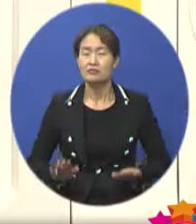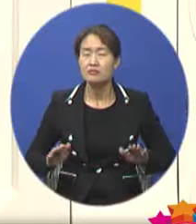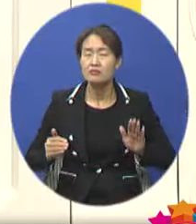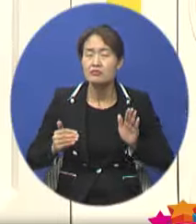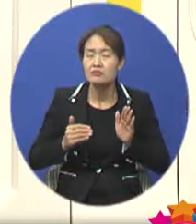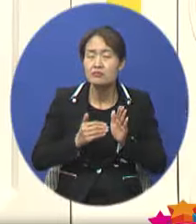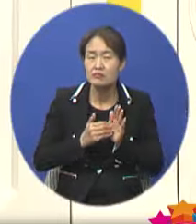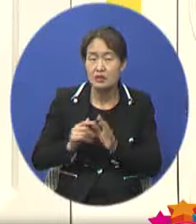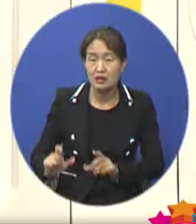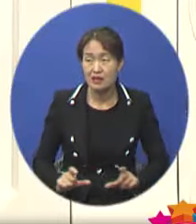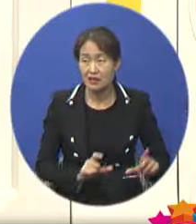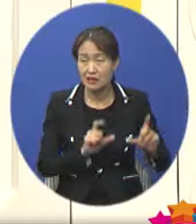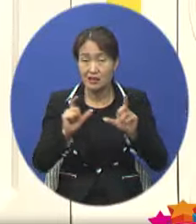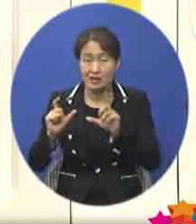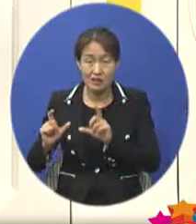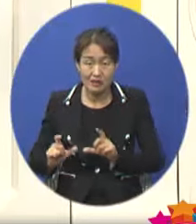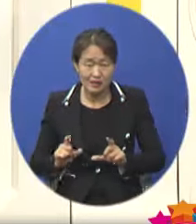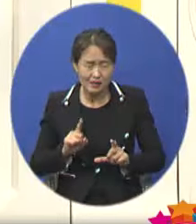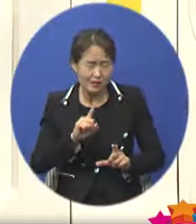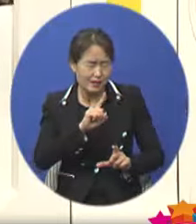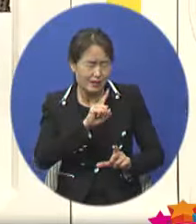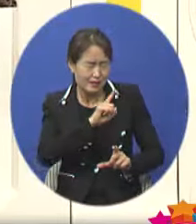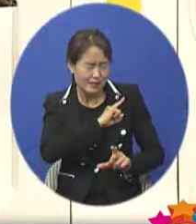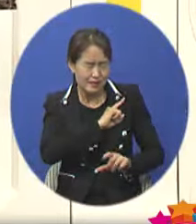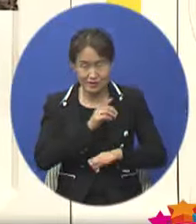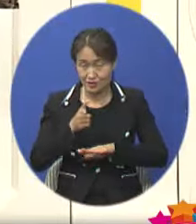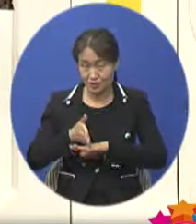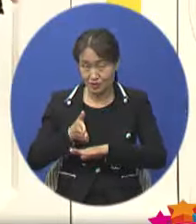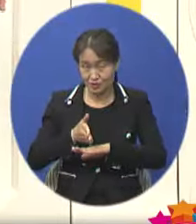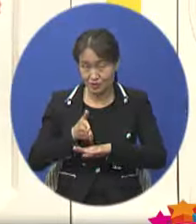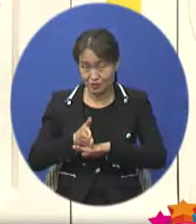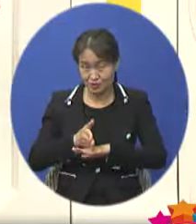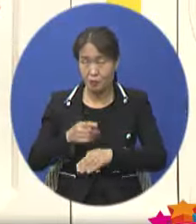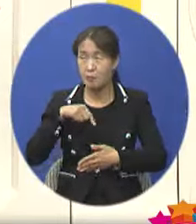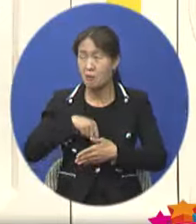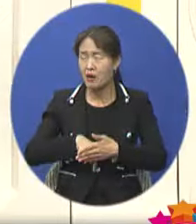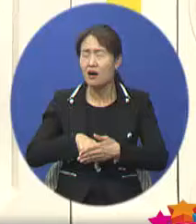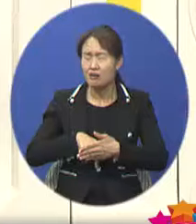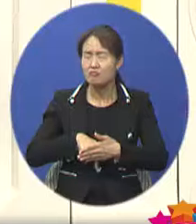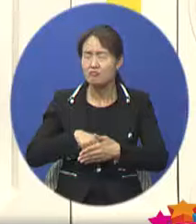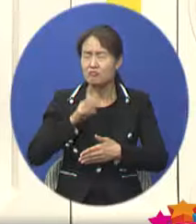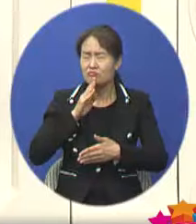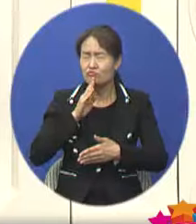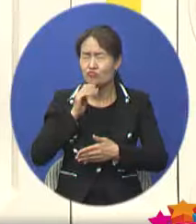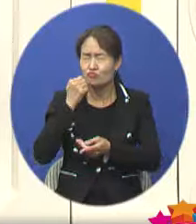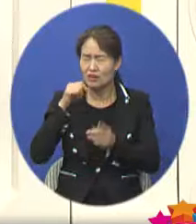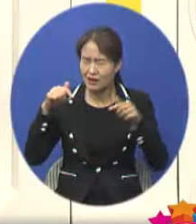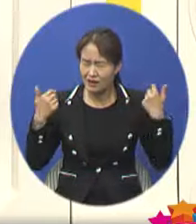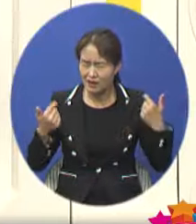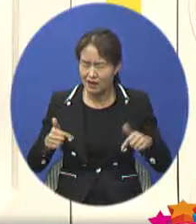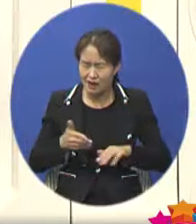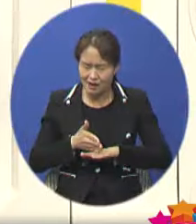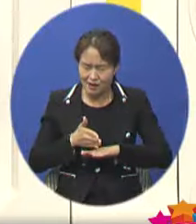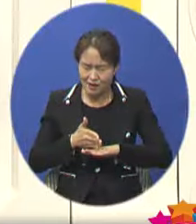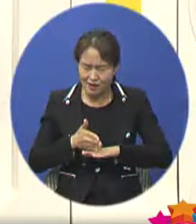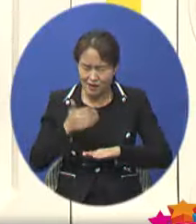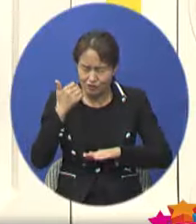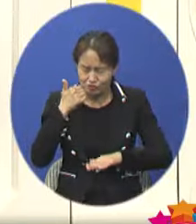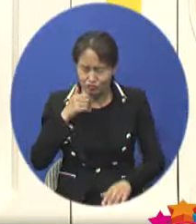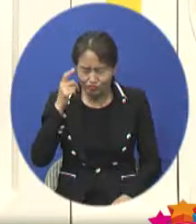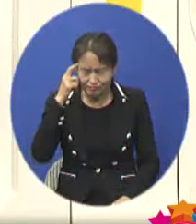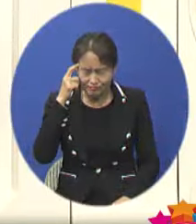지금까지 이제 살아오시면서 네. 가장 고마웠던 분 마음에 두고 참 이분이 정말 나는 항상 네. 생각나고 감사하다.